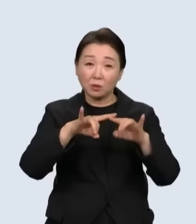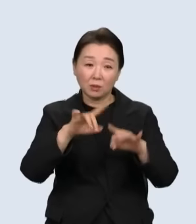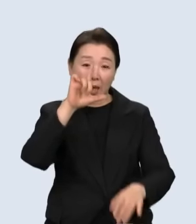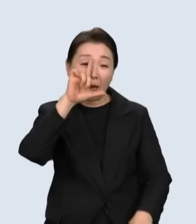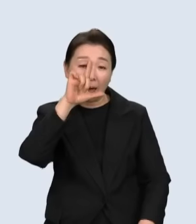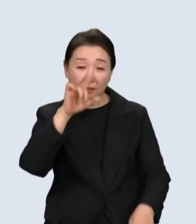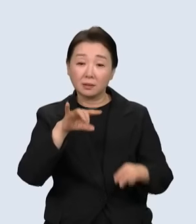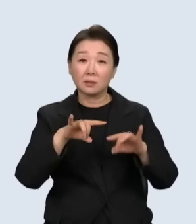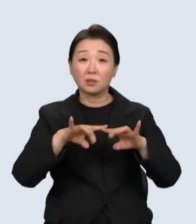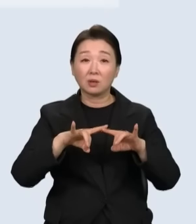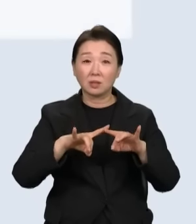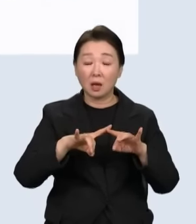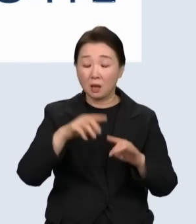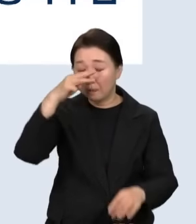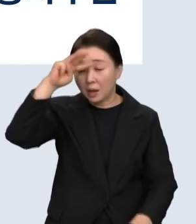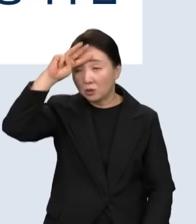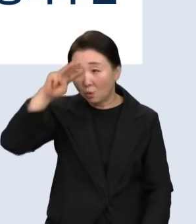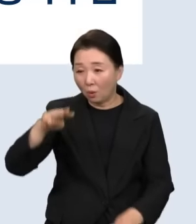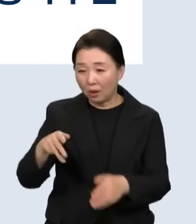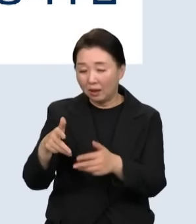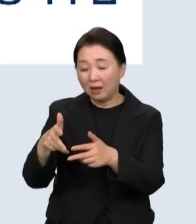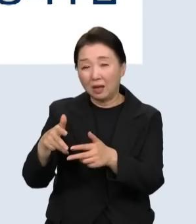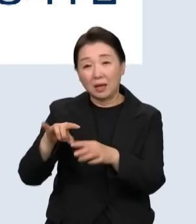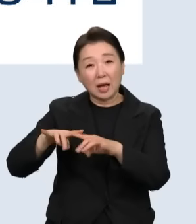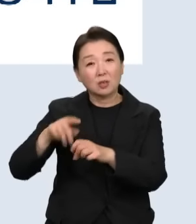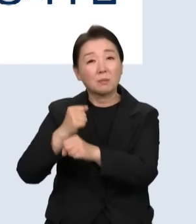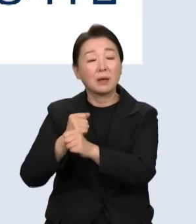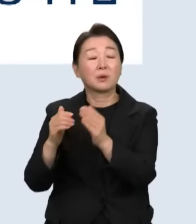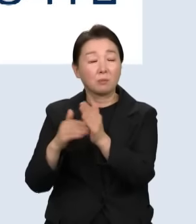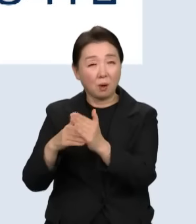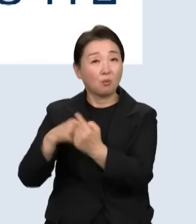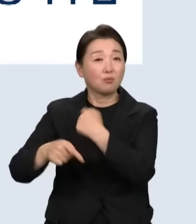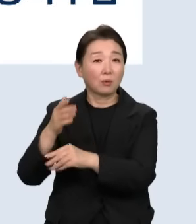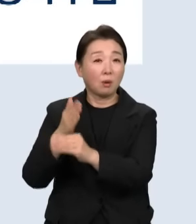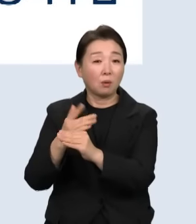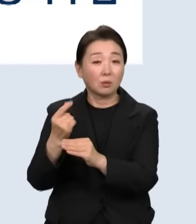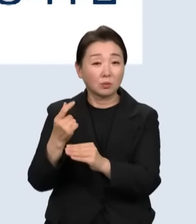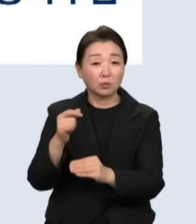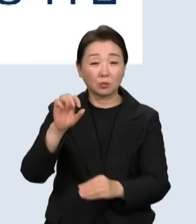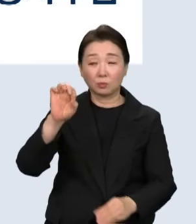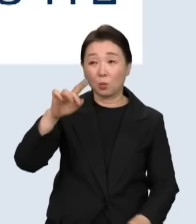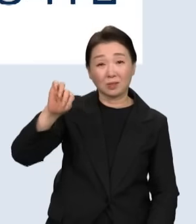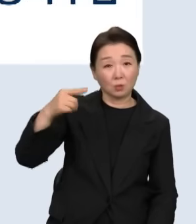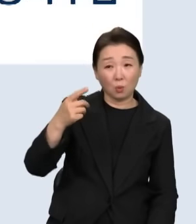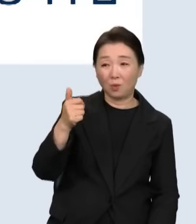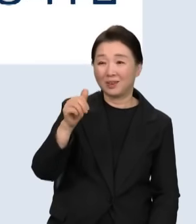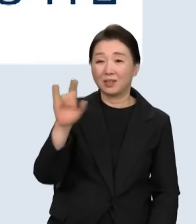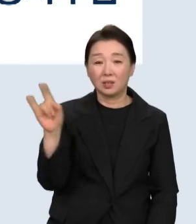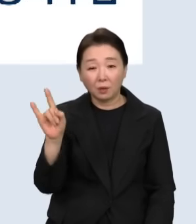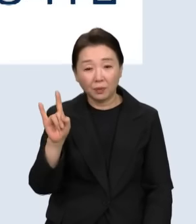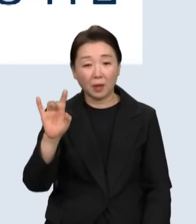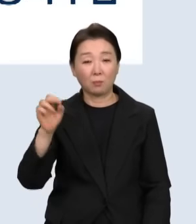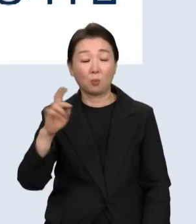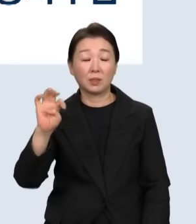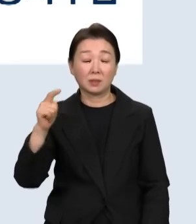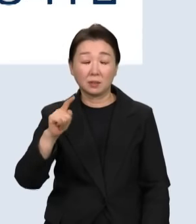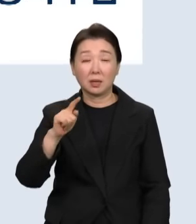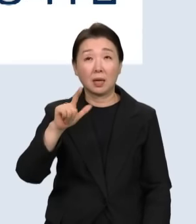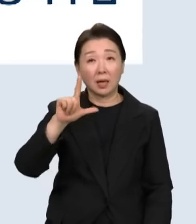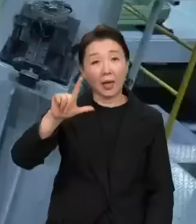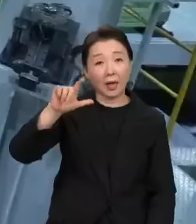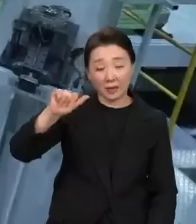LG전자는 멕시코에서 가전제품 생산 공장을 운영 중입니다. 포스코와 현대모비스, LS전선도